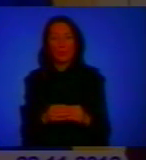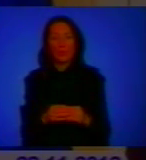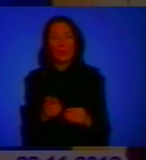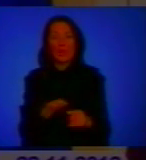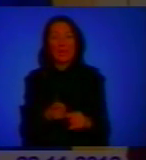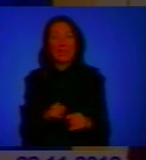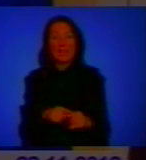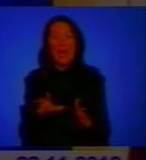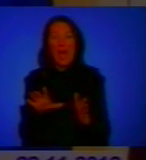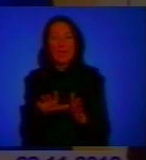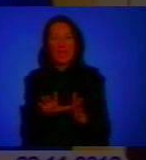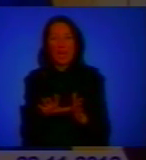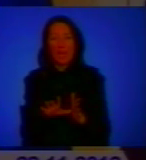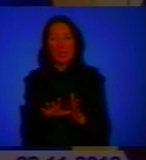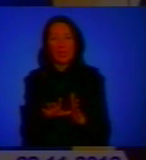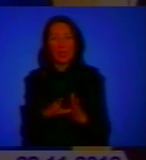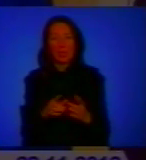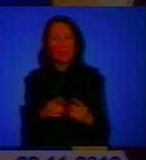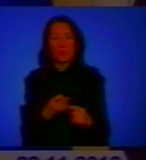це енергетика,